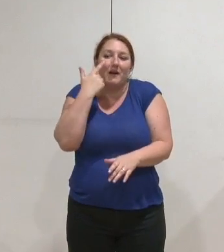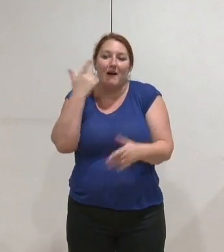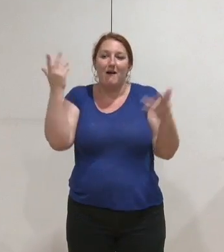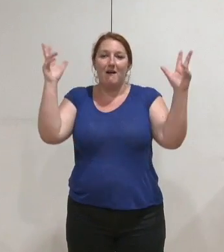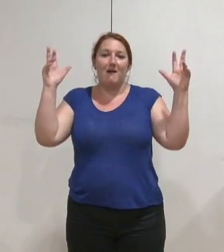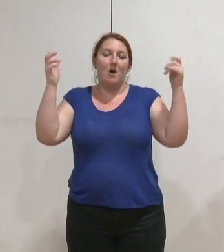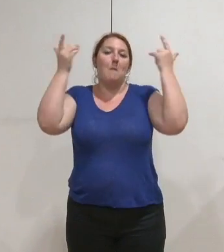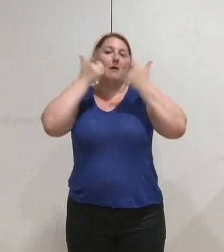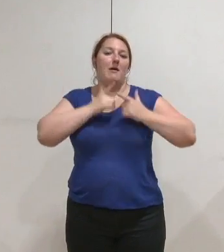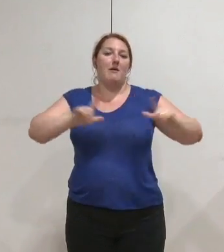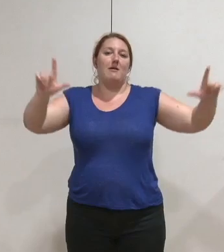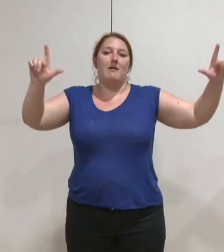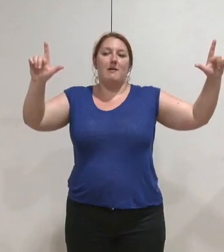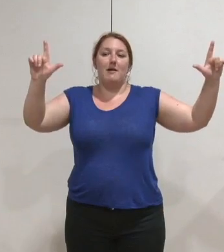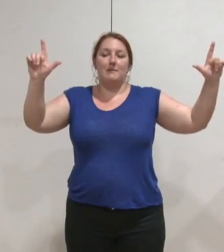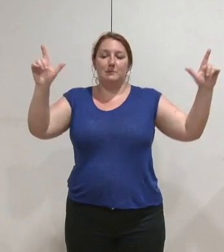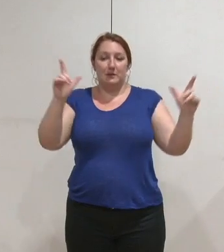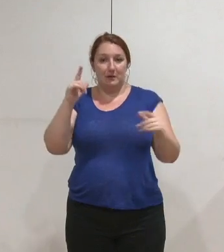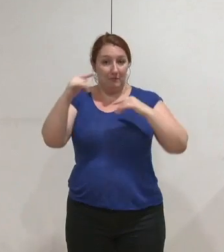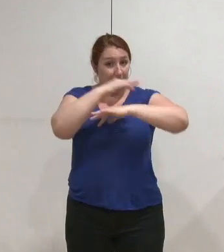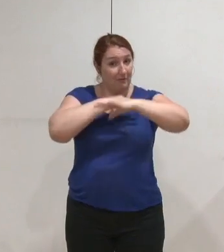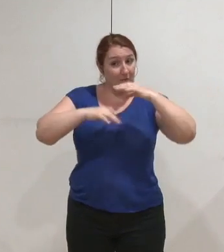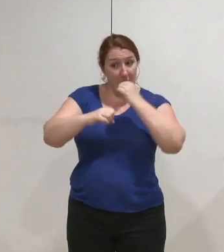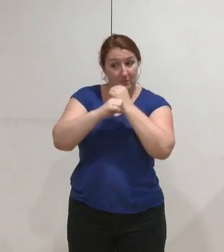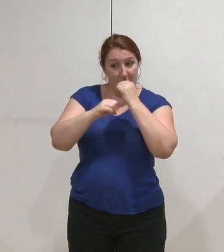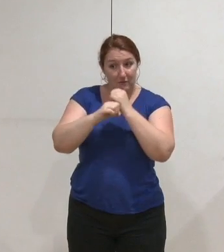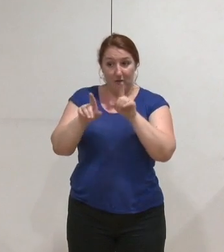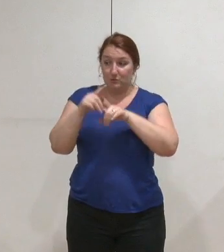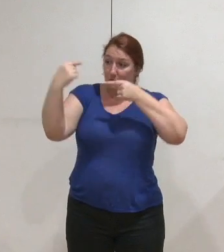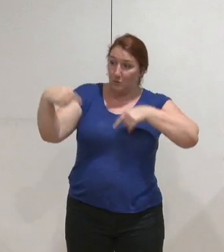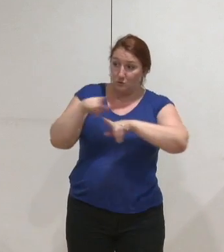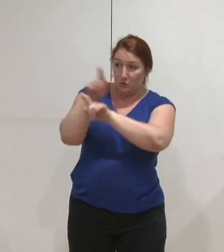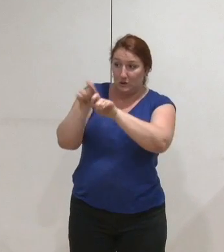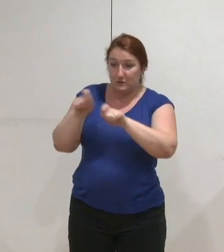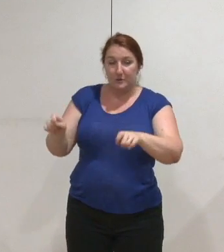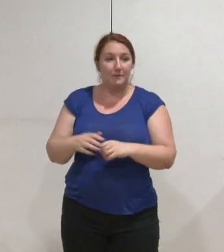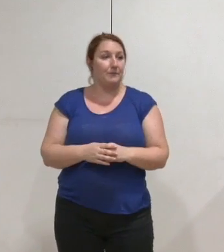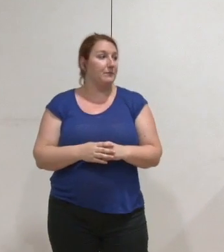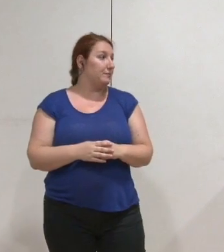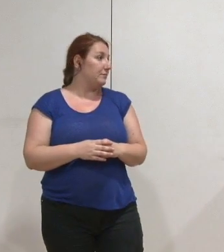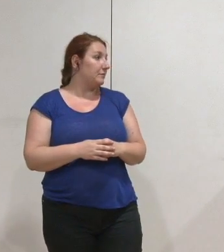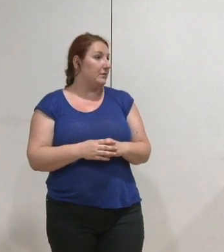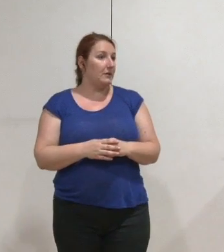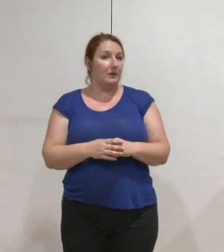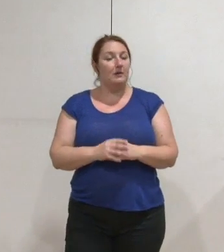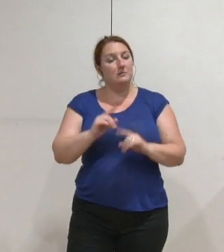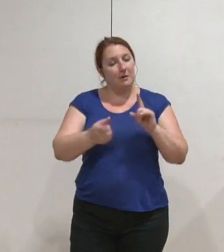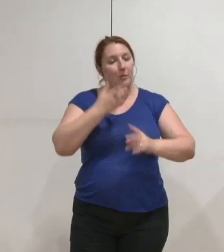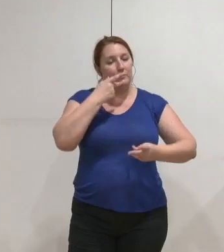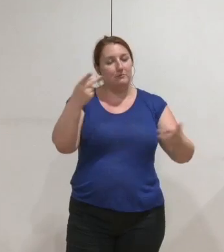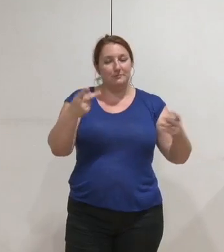émancipatrice le climat est au travail au respect l'opposition cela gagne à être